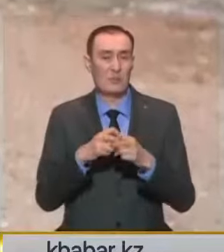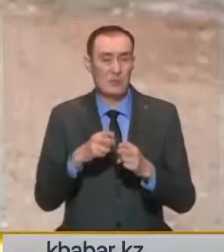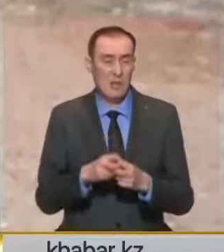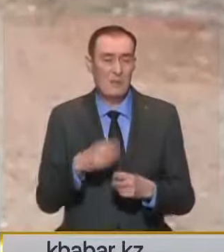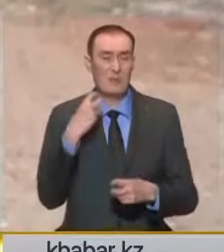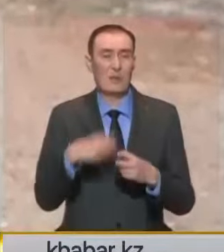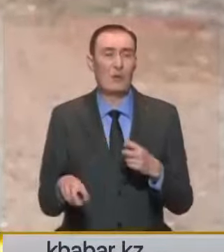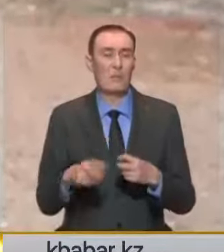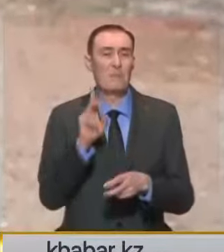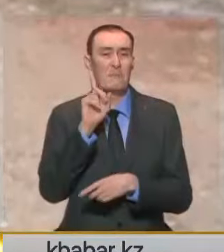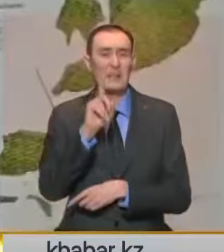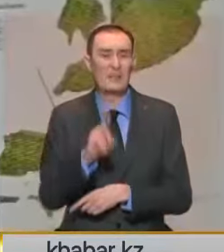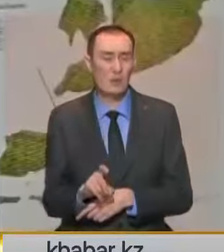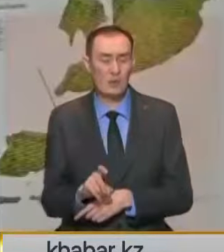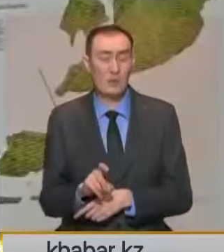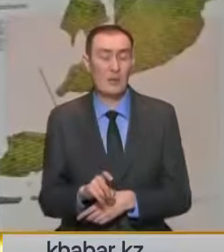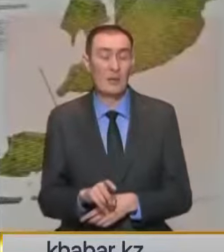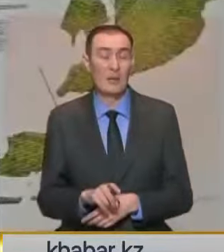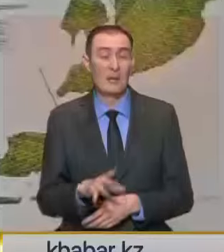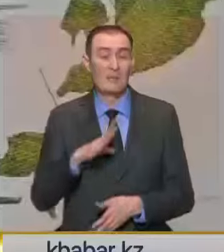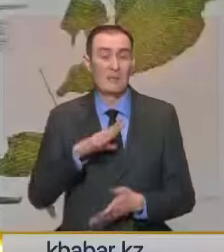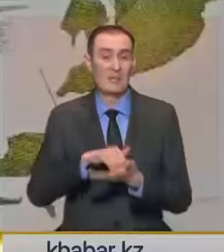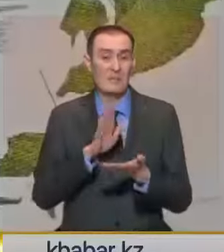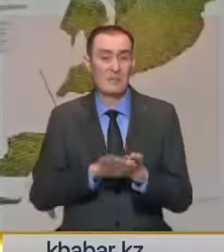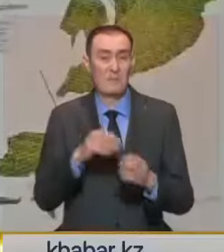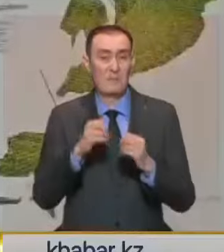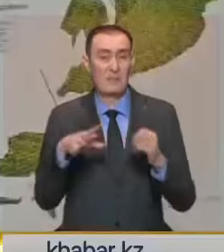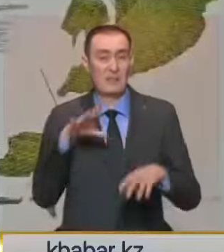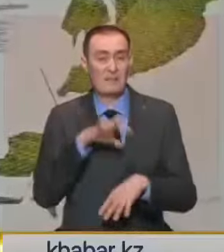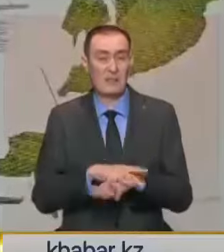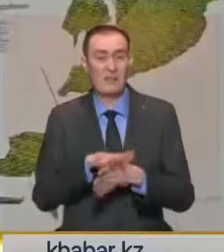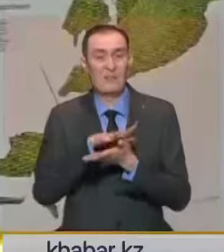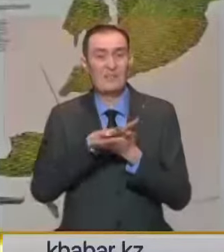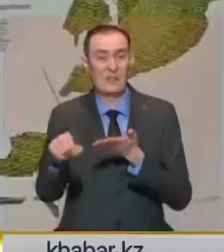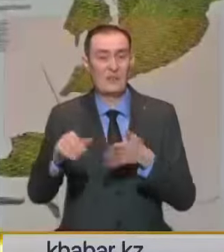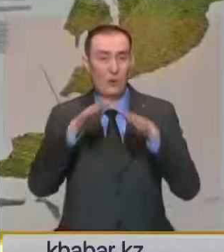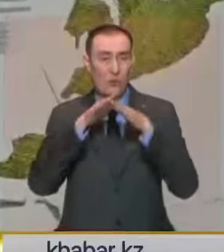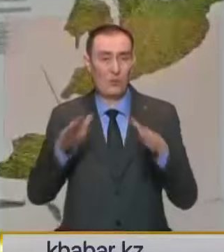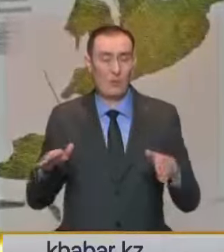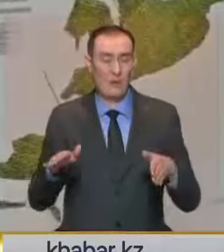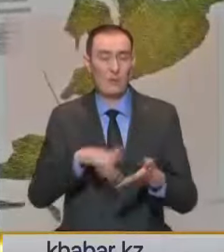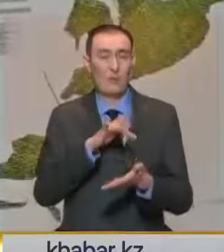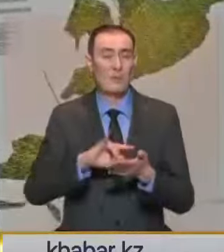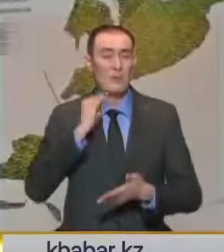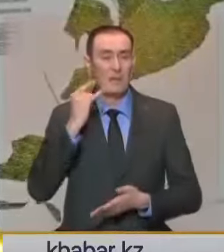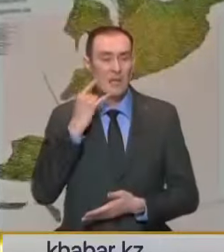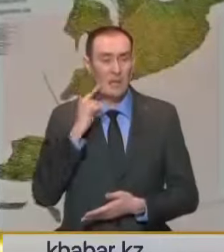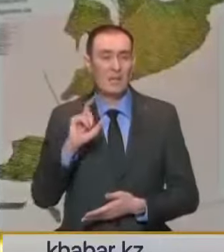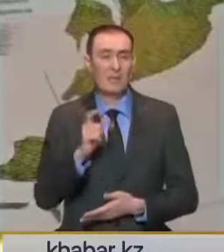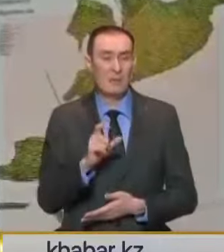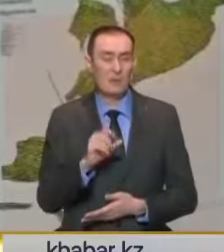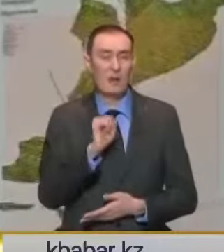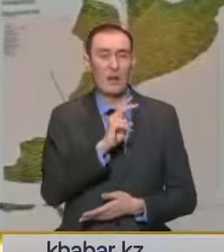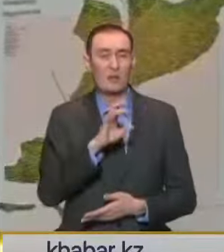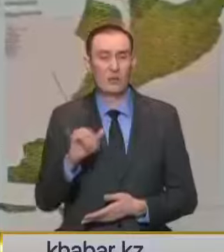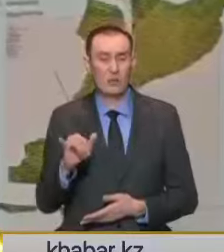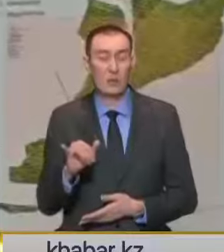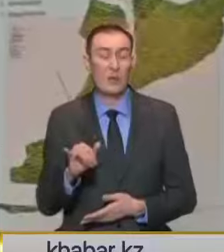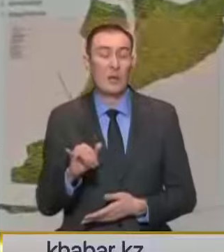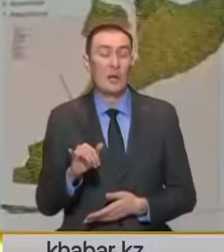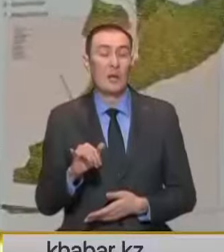перелом позвоночника закрытый. Зарегистрировано 15 фактов срыва кровли в городе Павлодар, Экибастуз, Аксу,